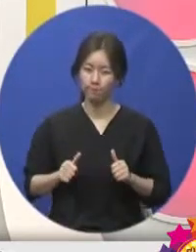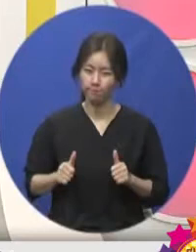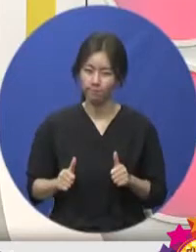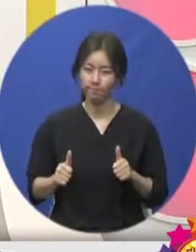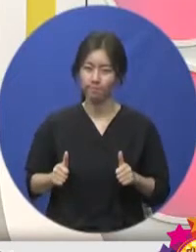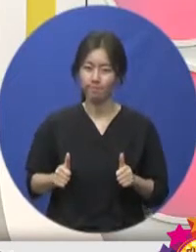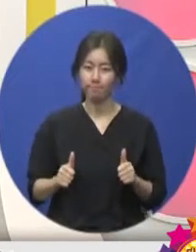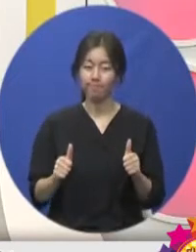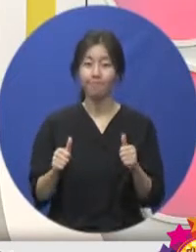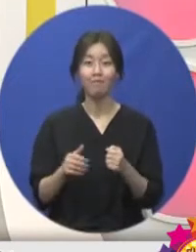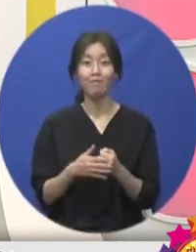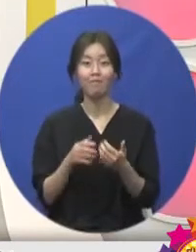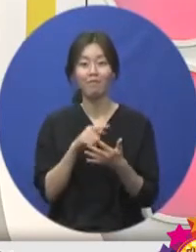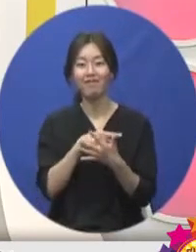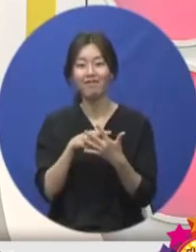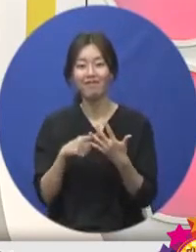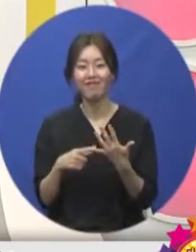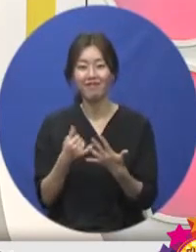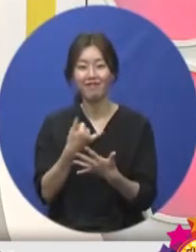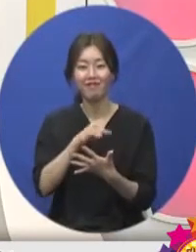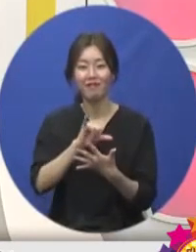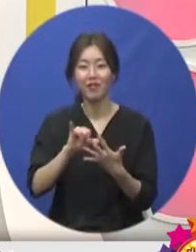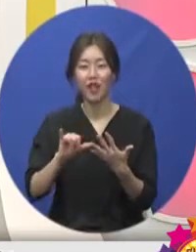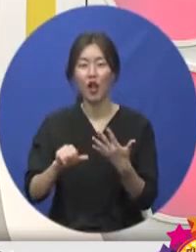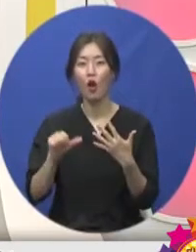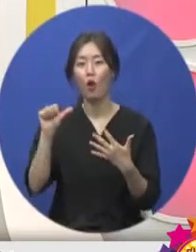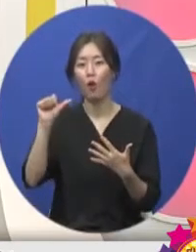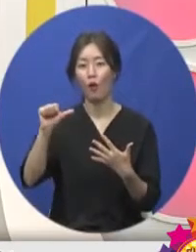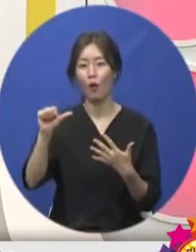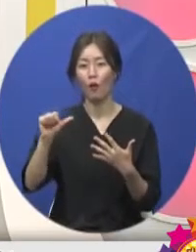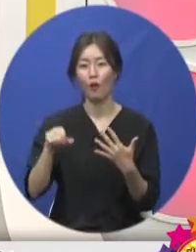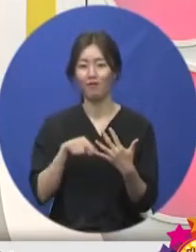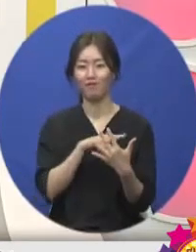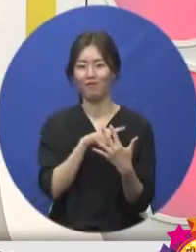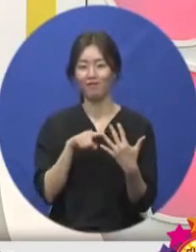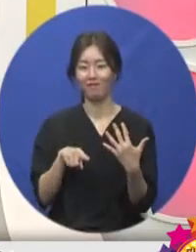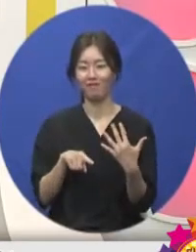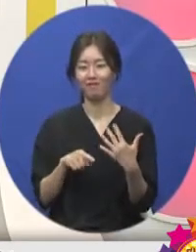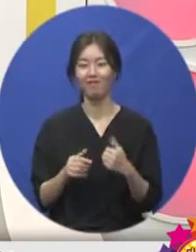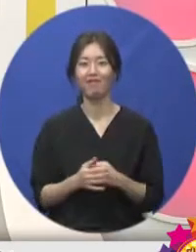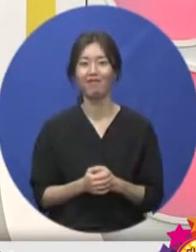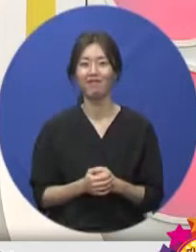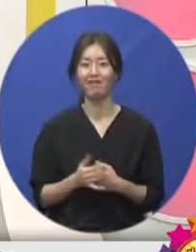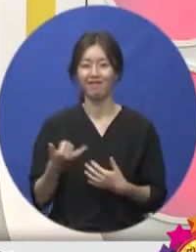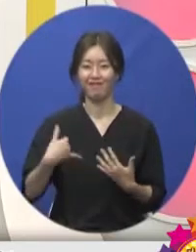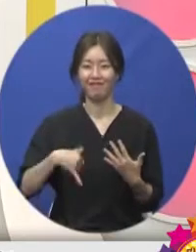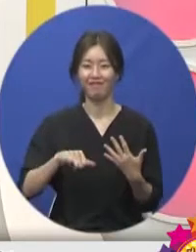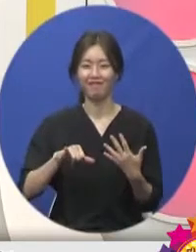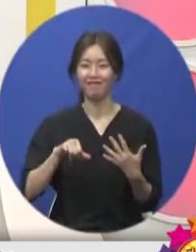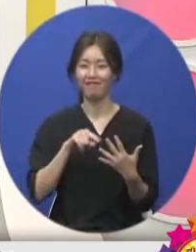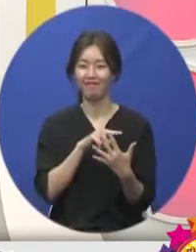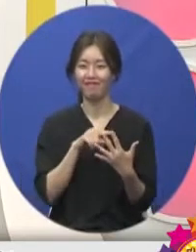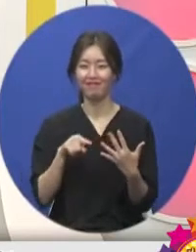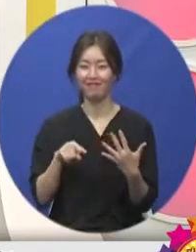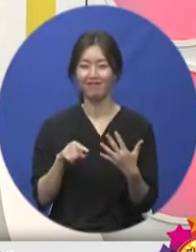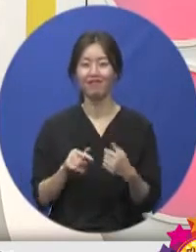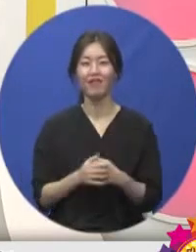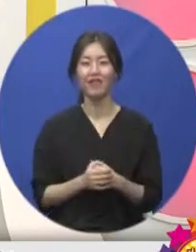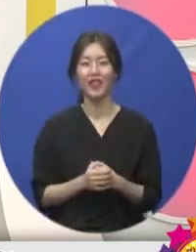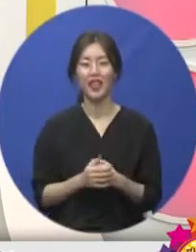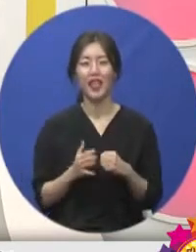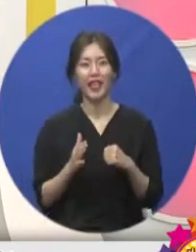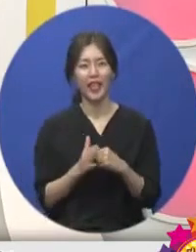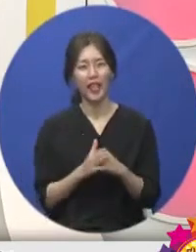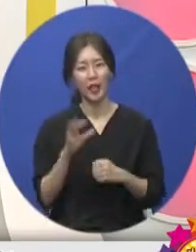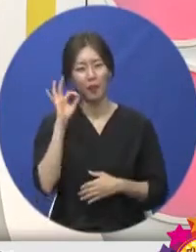우리 자녀분들은 몇 남 몇 녀세요? 우리 5남매입니다. 5남매나 나오셨어요? 예. 이야.